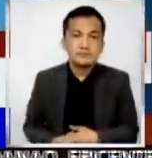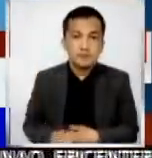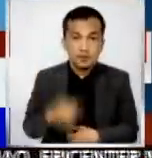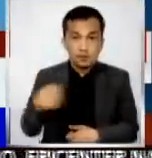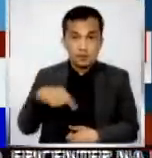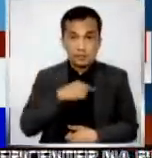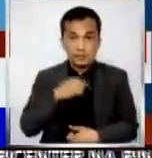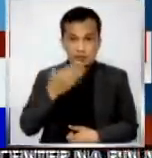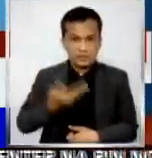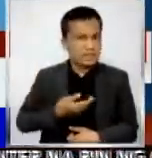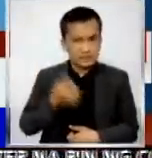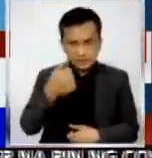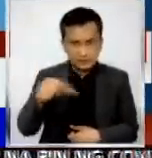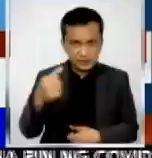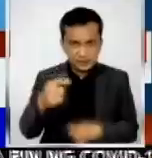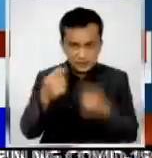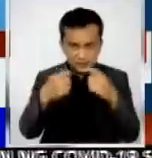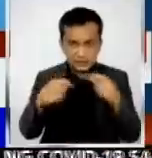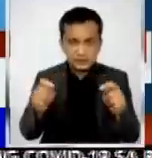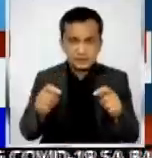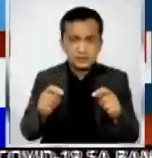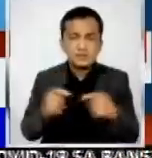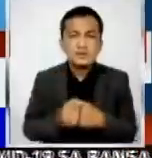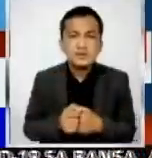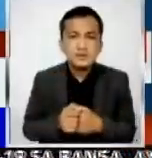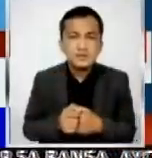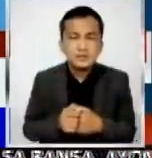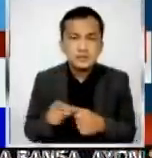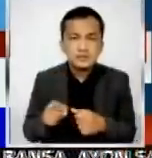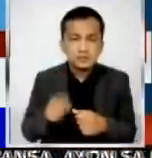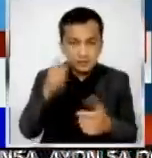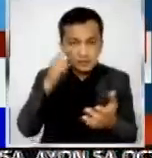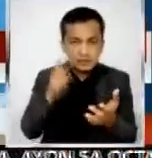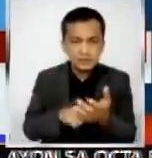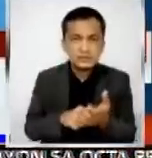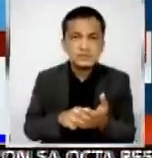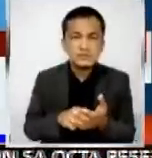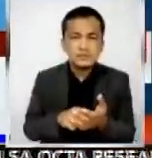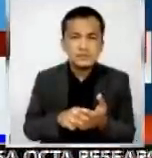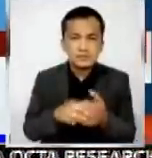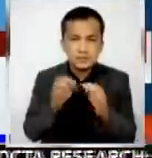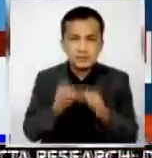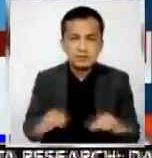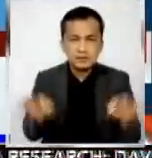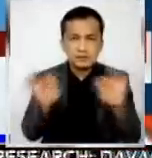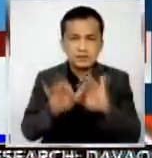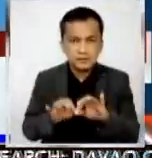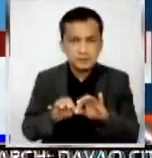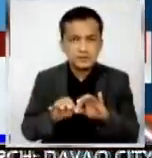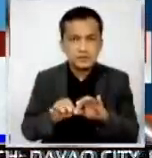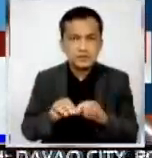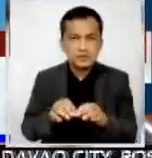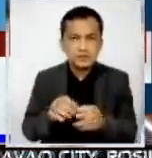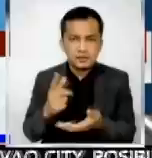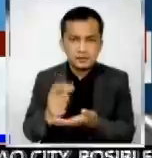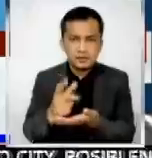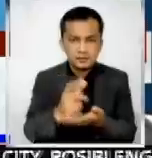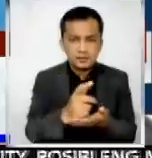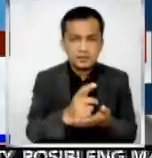vaccine coverage and we recognize the critical importance of vaccinating